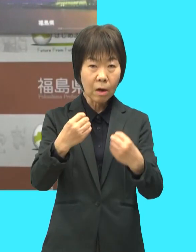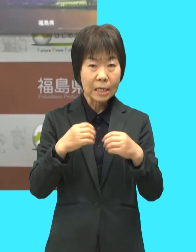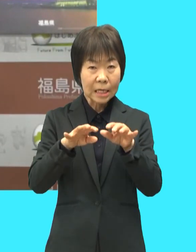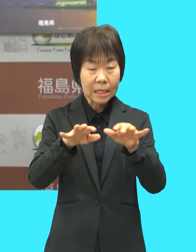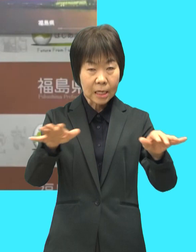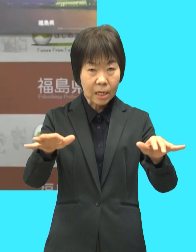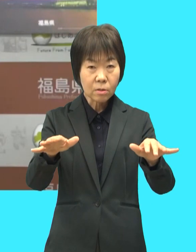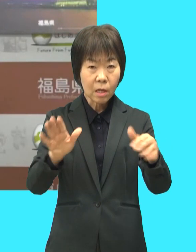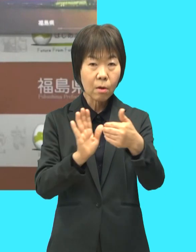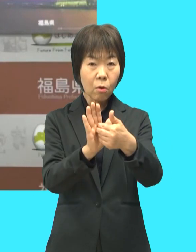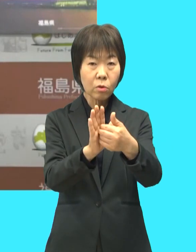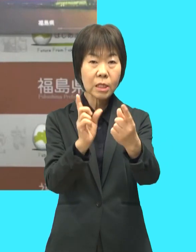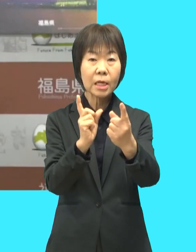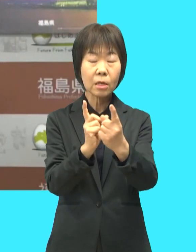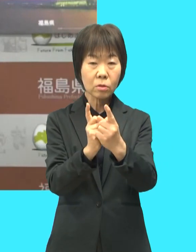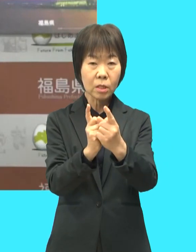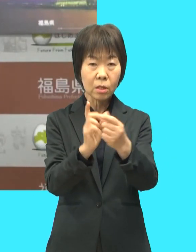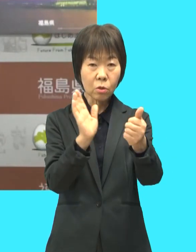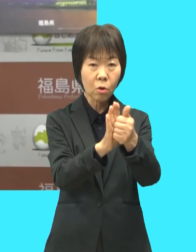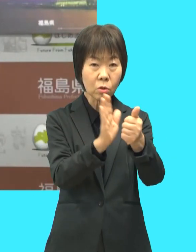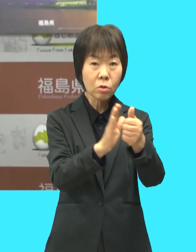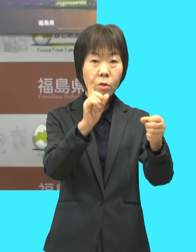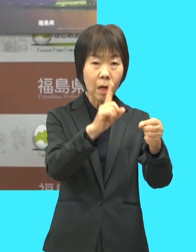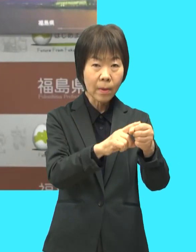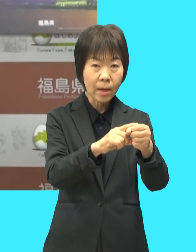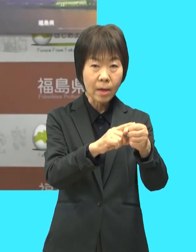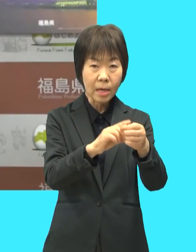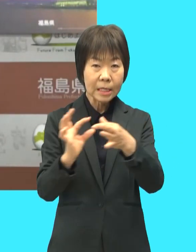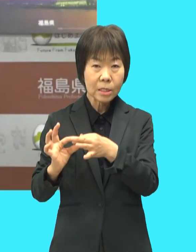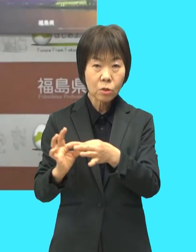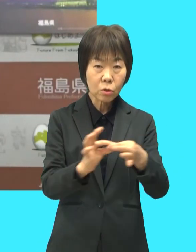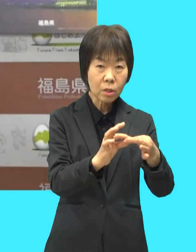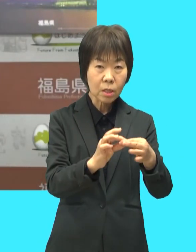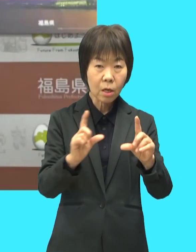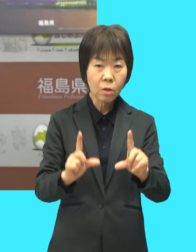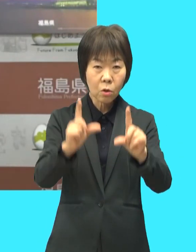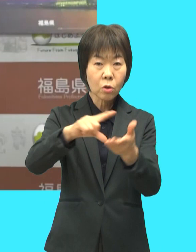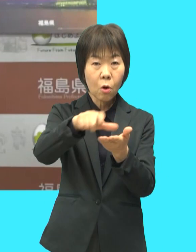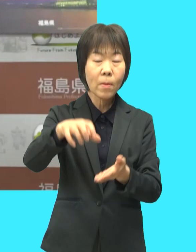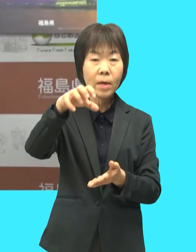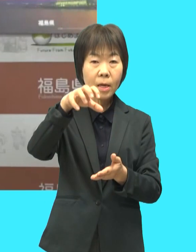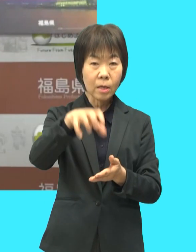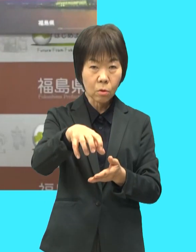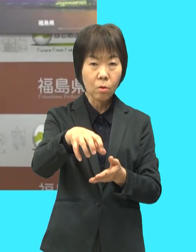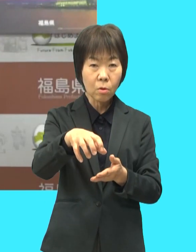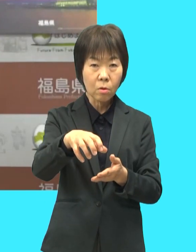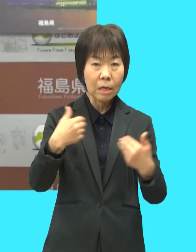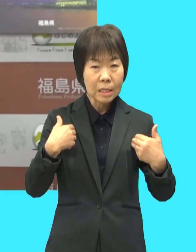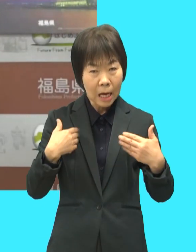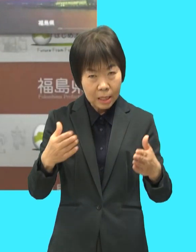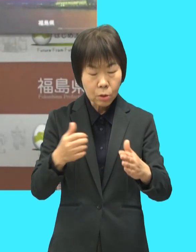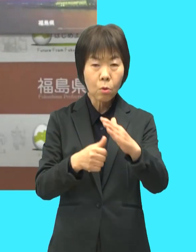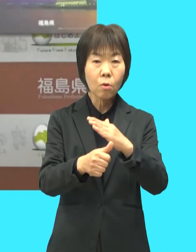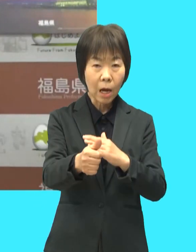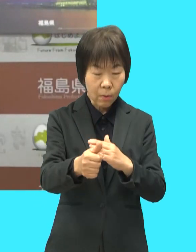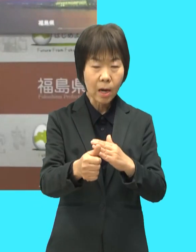大防止対策に協力するため、引き続き東京方面への不要不急の往